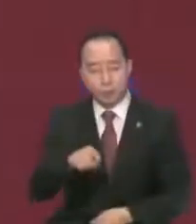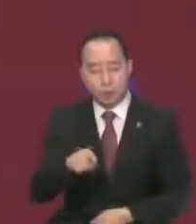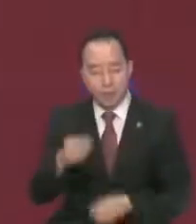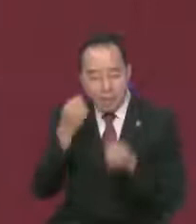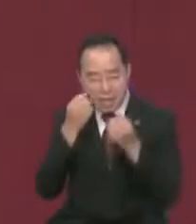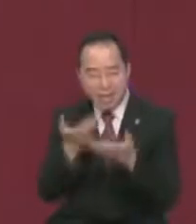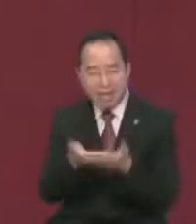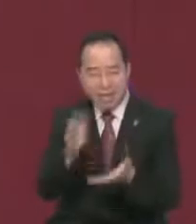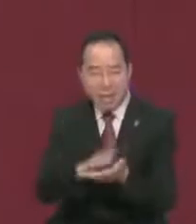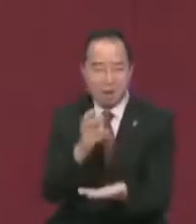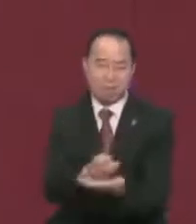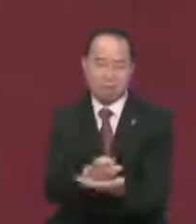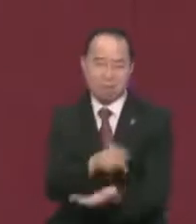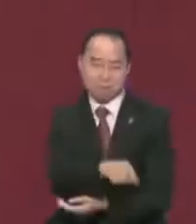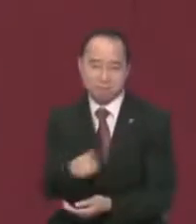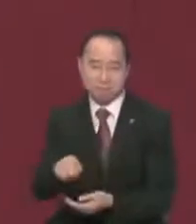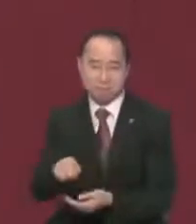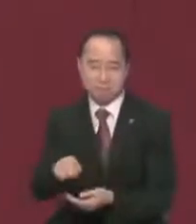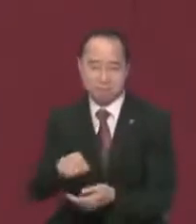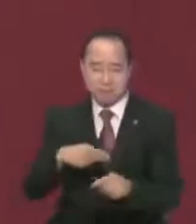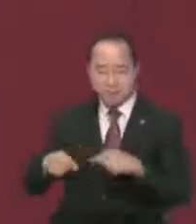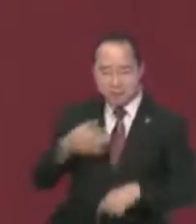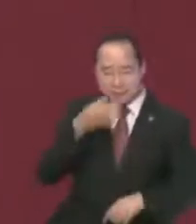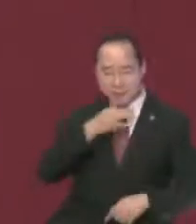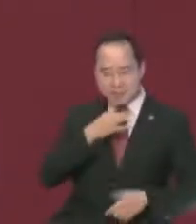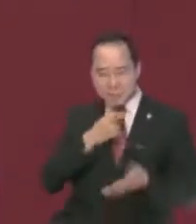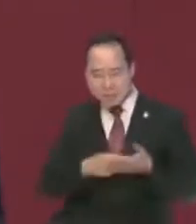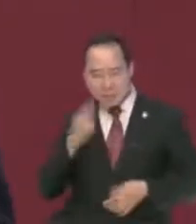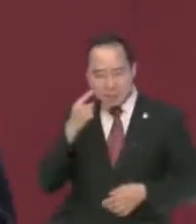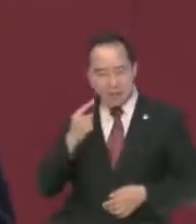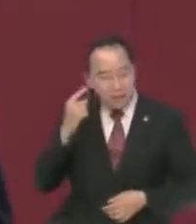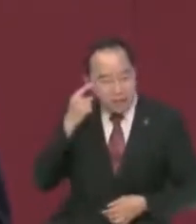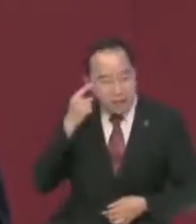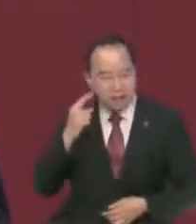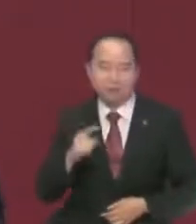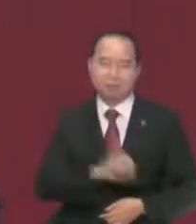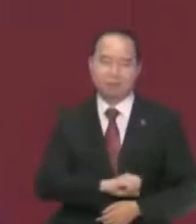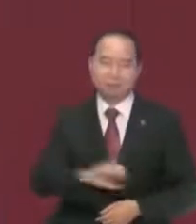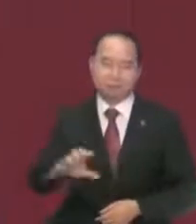개혁입법을 정치적 득실로 보려는 태도부터 개혁돼야 합니다.